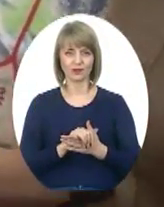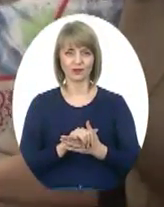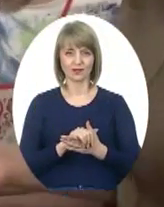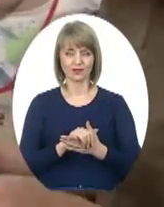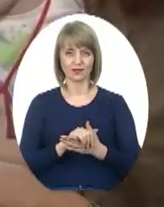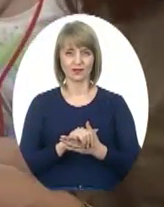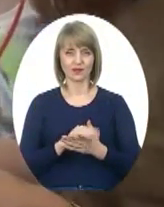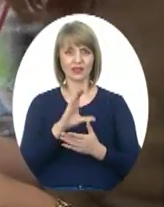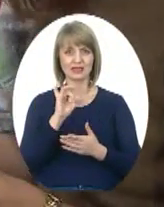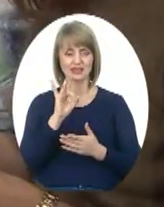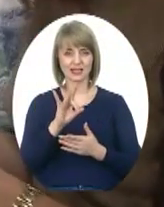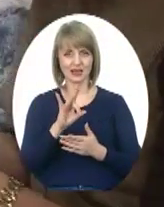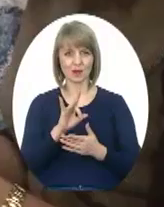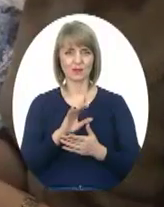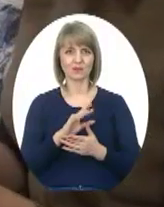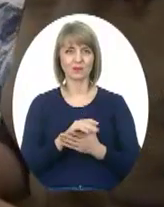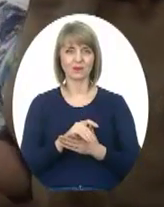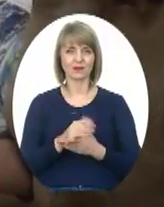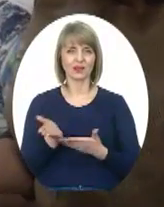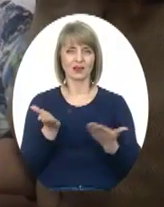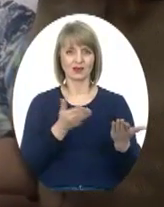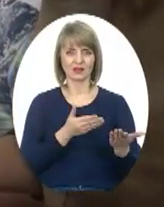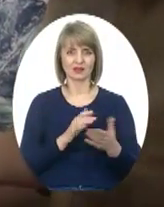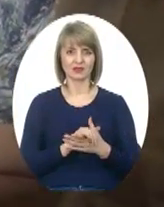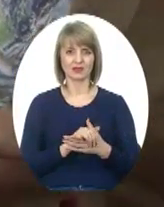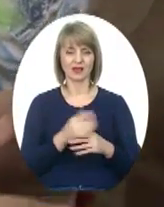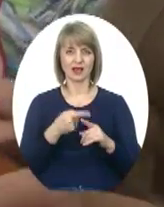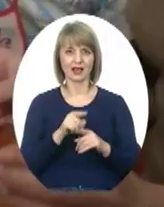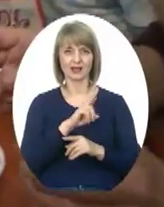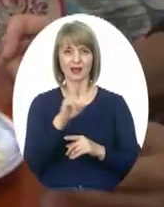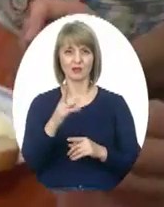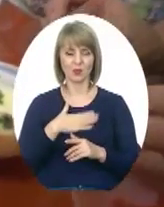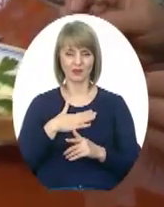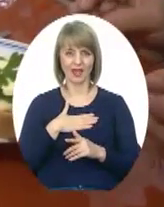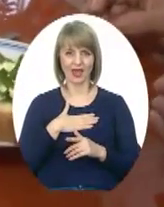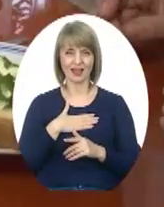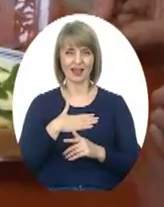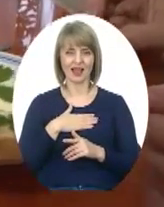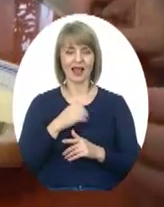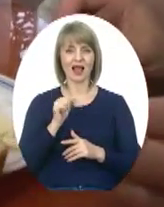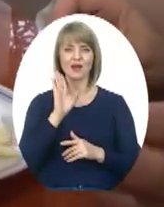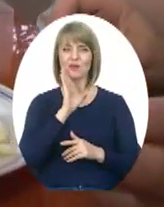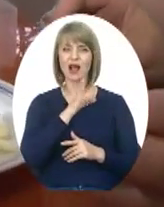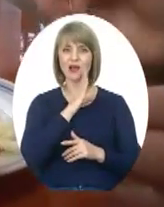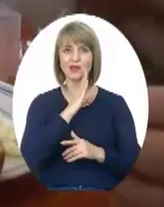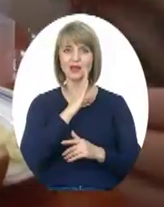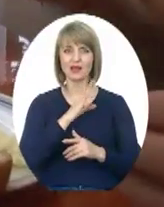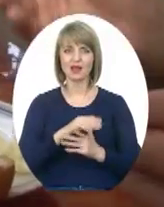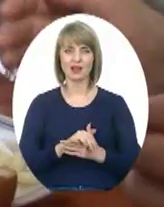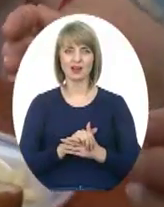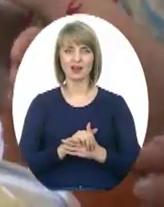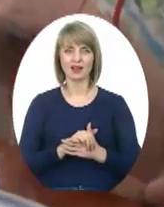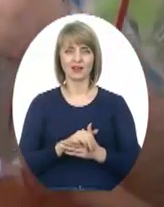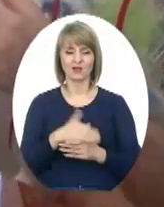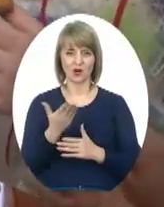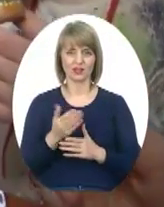Жанну. Спасибо. С сыром и с колбаской. О. Это кому? Не. О. А маме? А